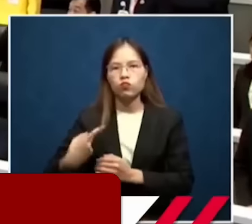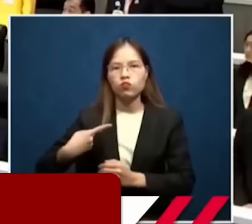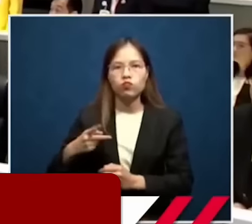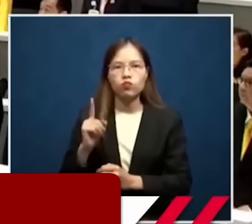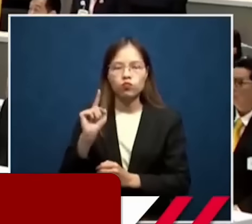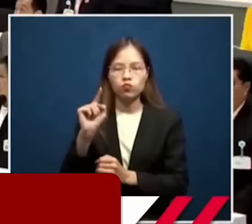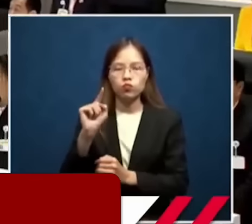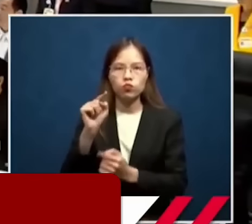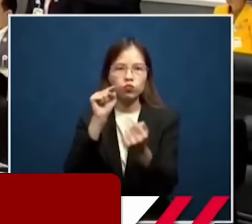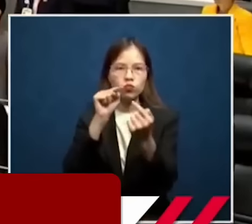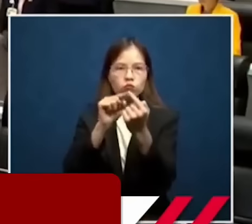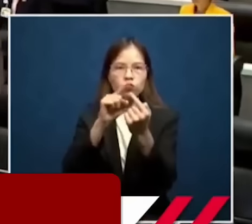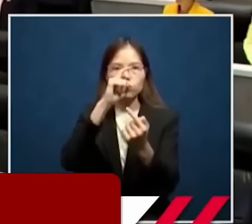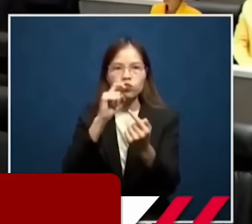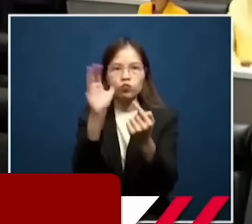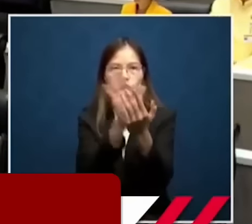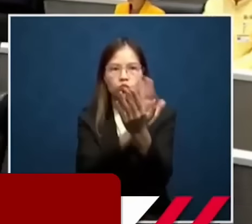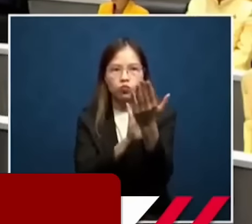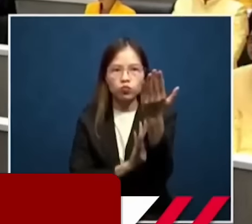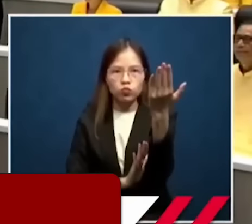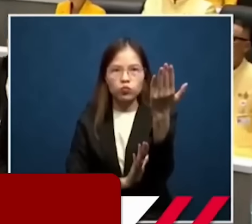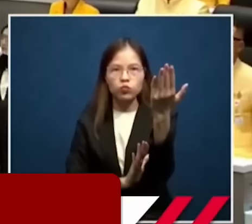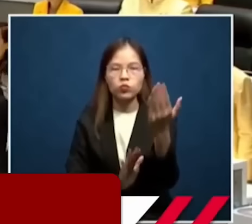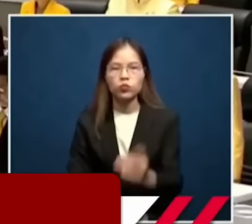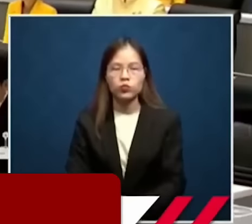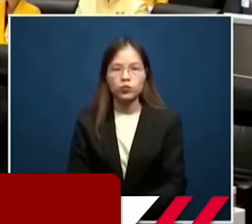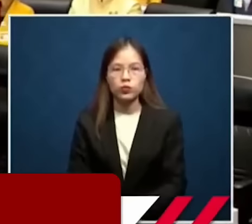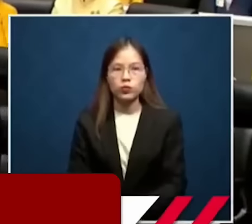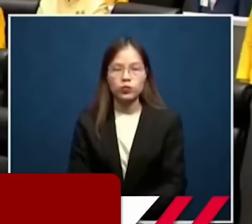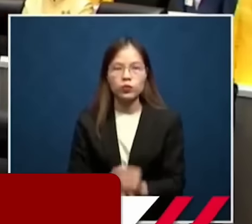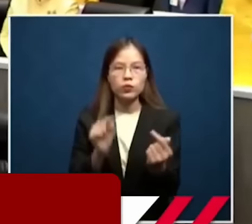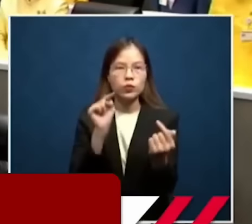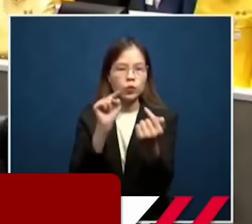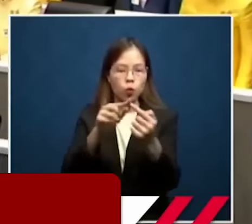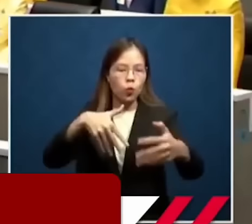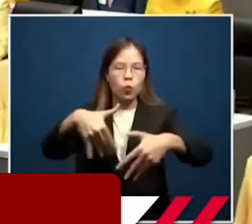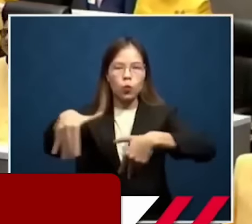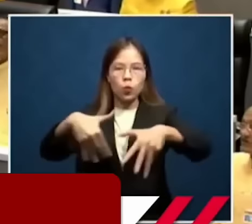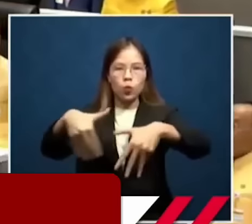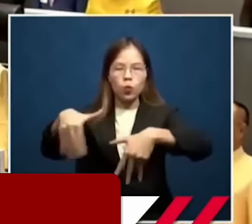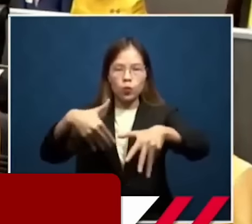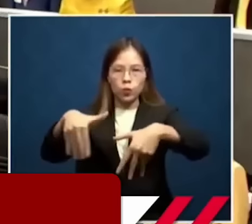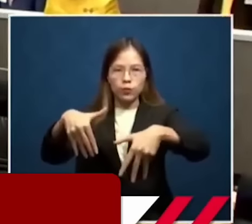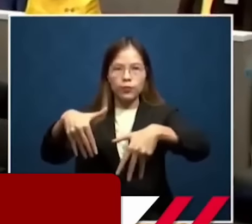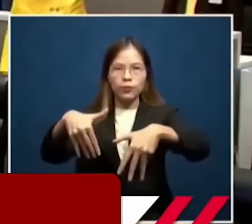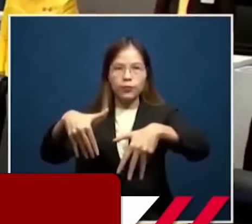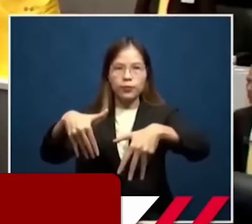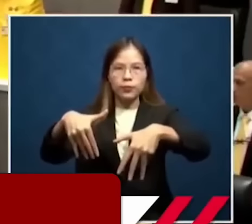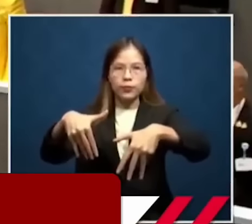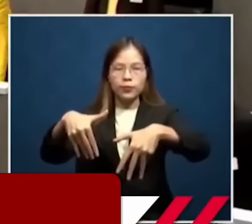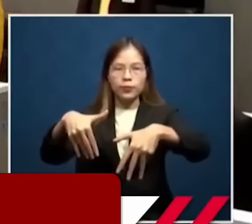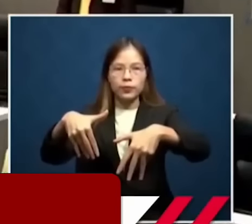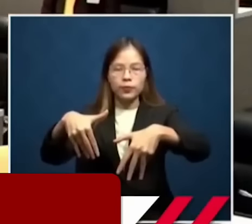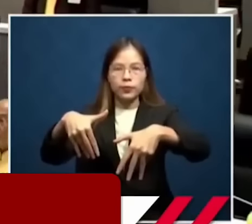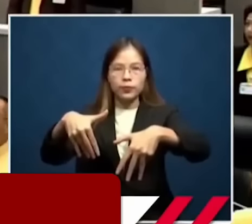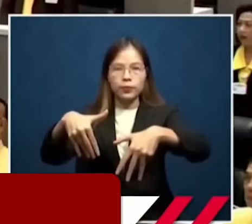ะครับหรือสว.สีส้ม ครับ นะครับสายที่2นะครับก็คือสว.สีขาวนะครับซึ่งวันนี้หมอเปรมนะ ครับ กับอา